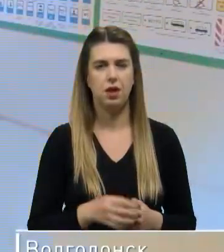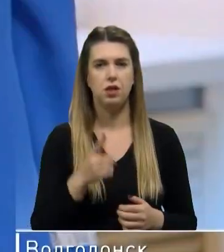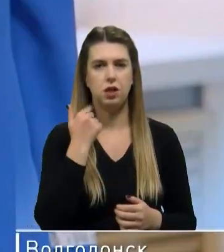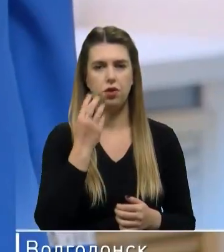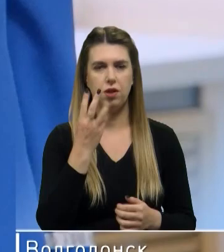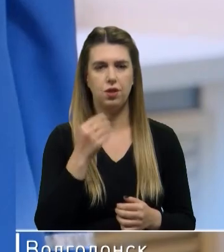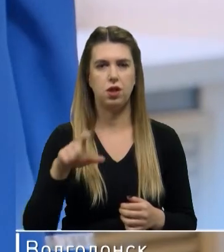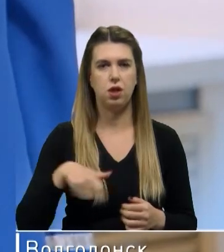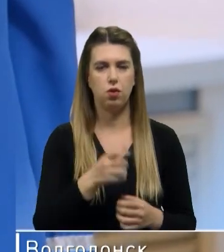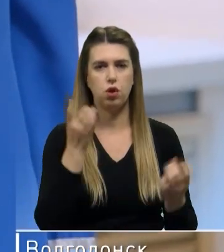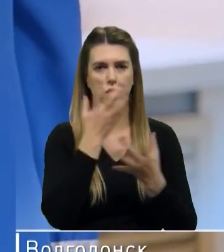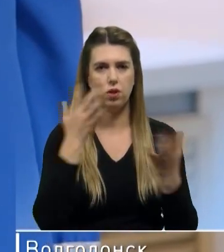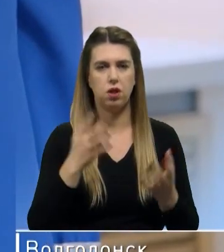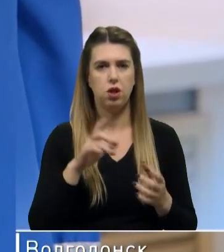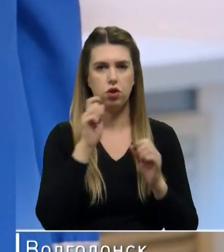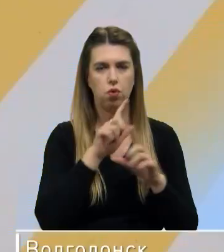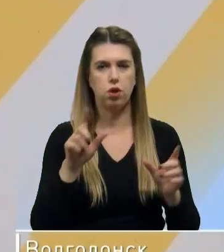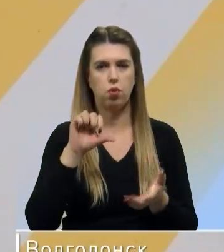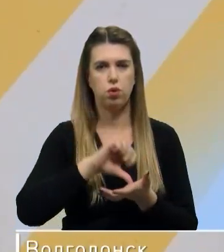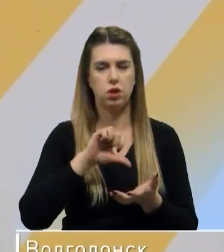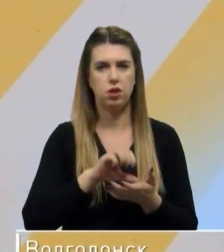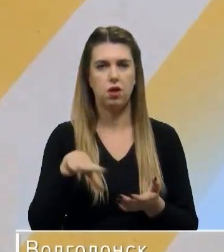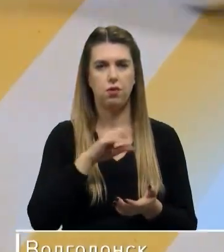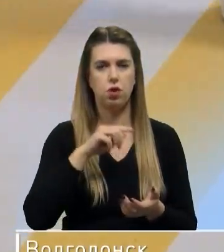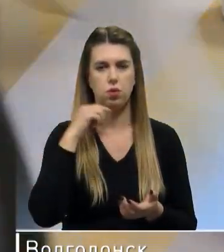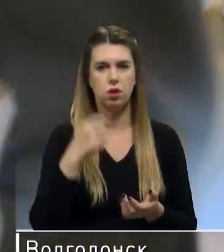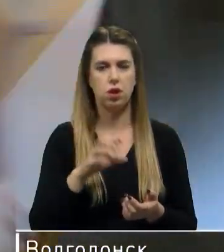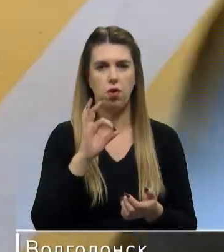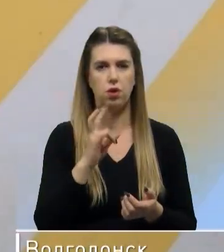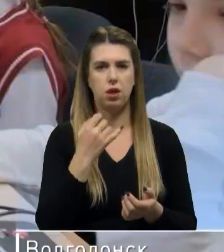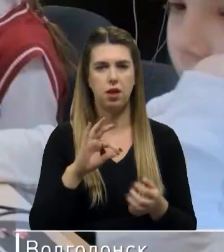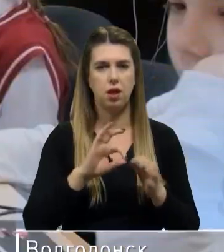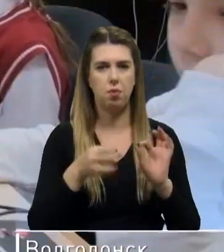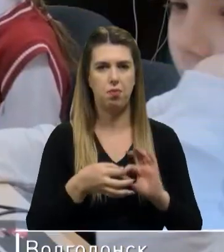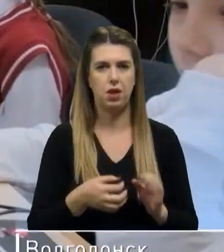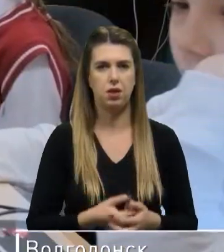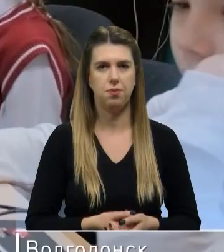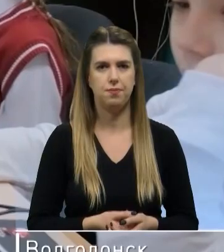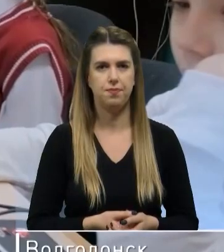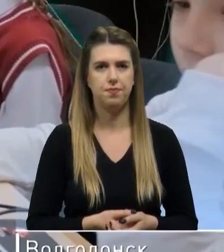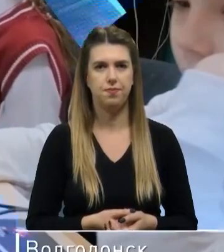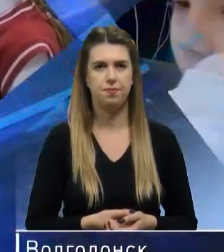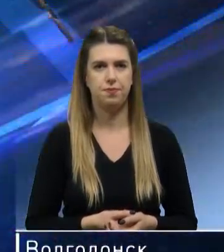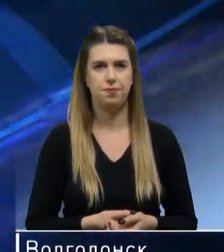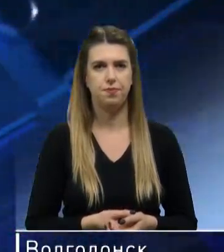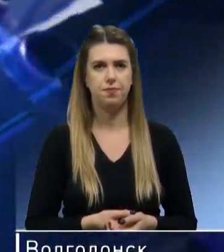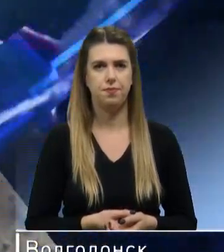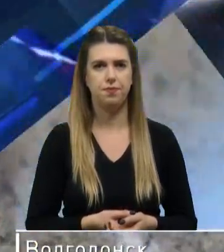Зеленый свет дорожной культуре. Данские школьники участвуют во всероссийской онлайн-олимпиаде.